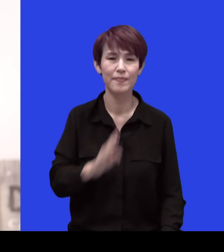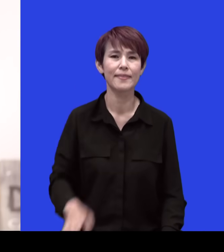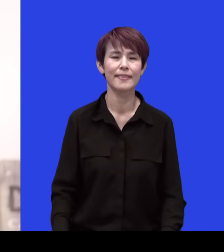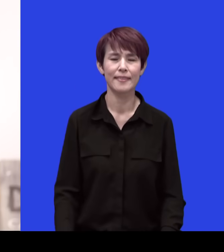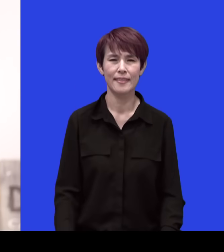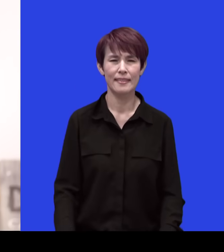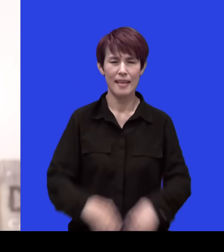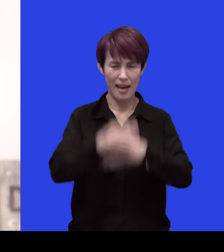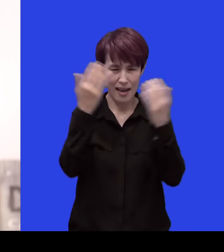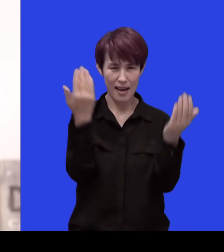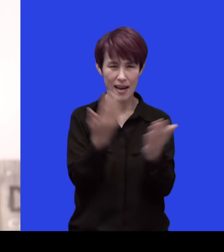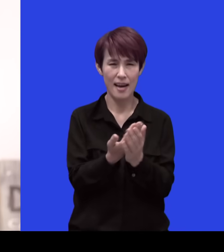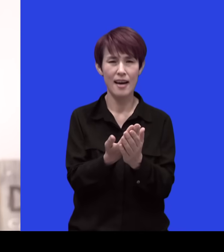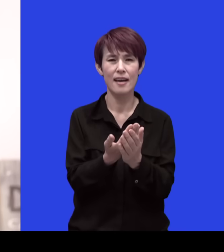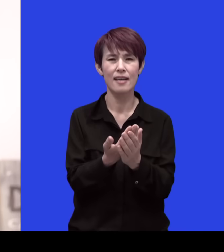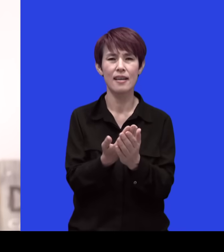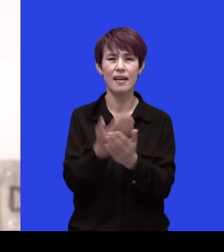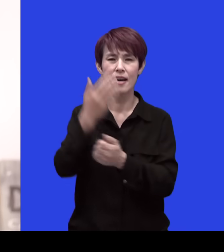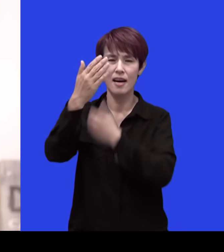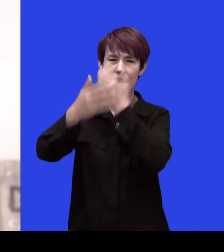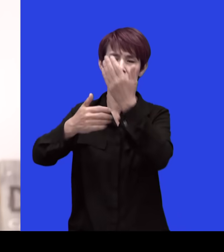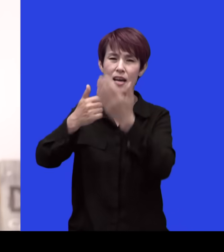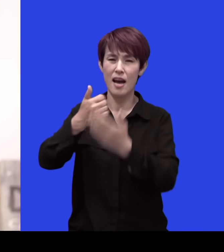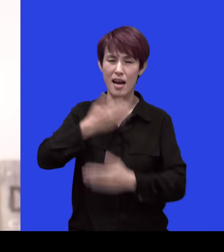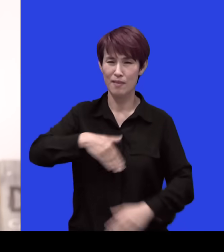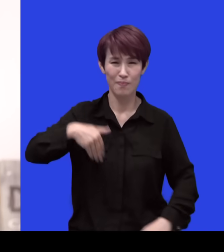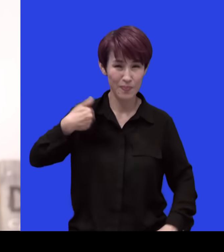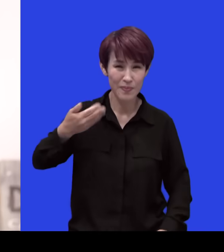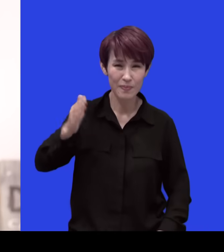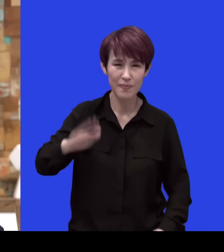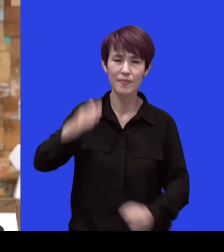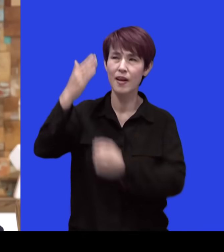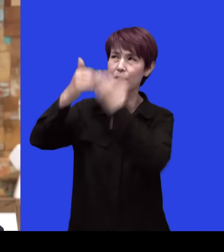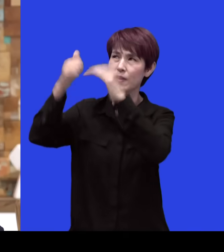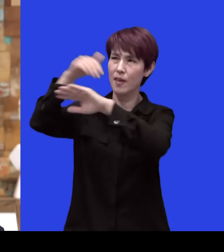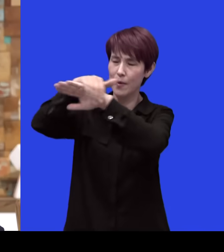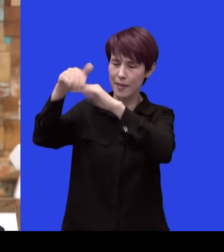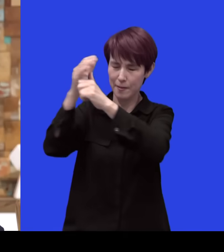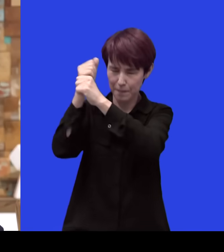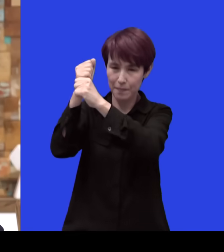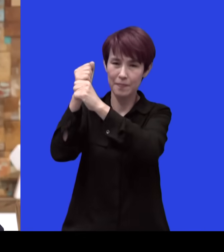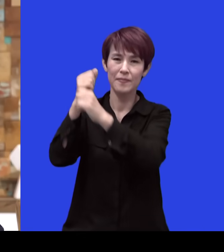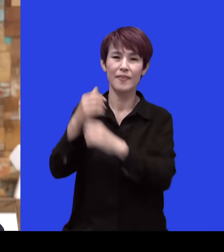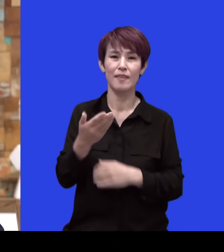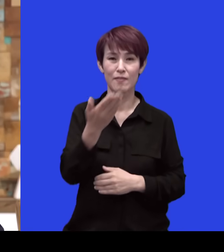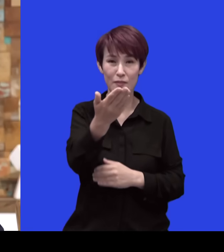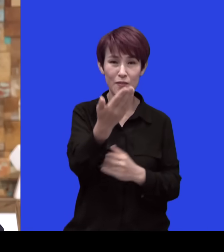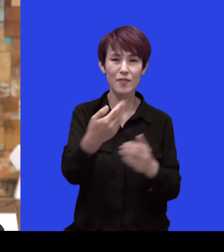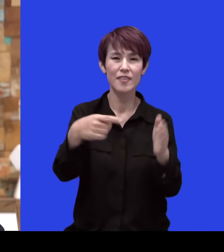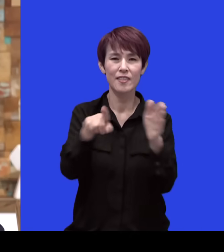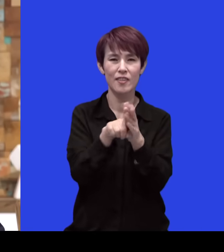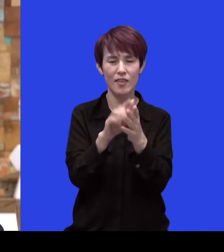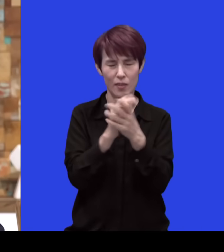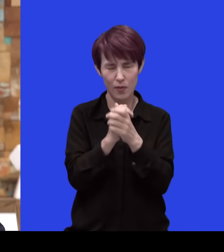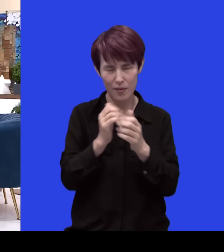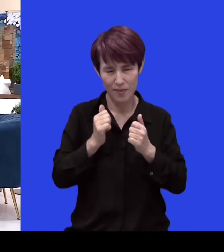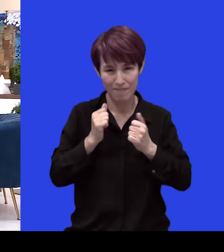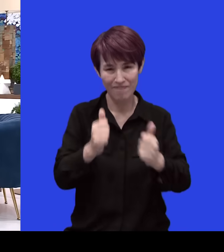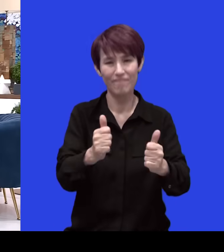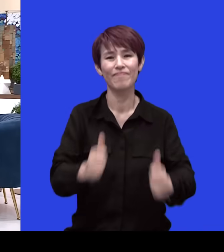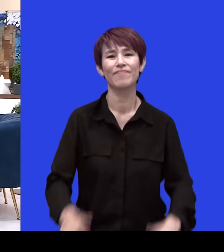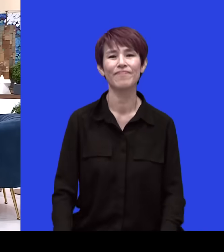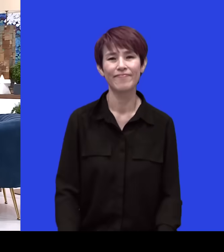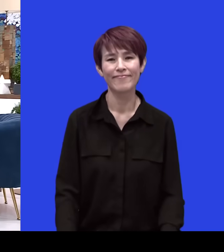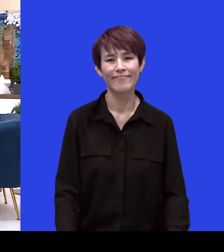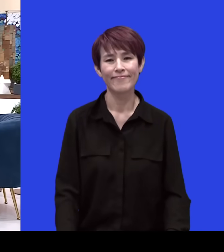다 알 수는 없지만 하나님의 계획을 또 붙잡게 되는 것 같아요. 네. 그래서 앞으로도 목사님과 사모님에서 저희가 더 많이 기도하고 감사합니다. 응원하도록 예.